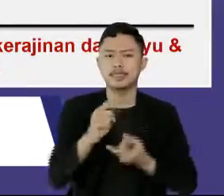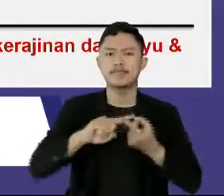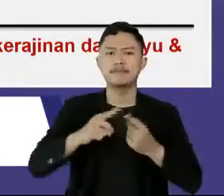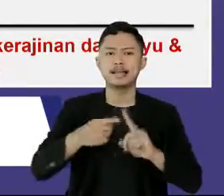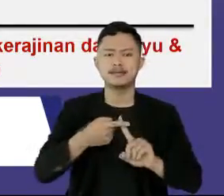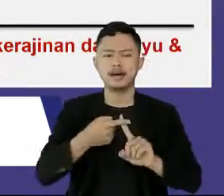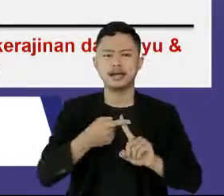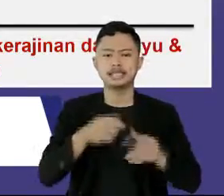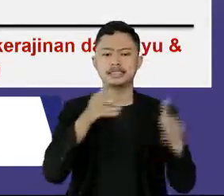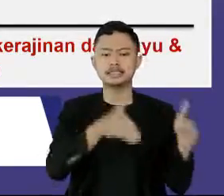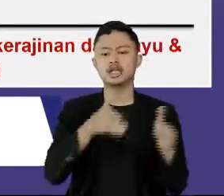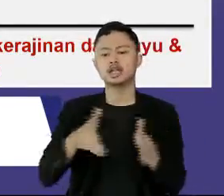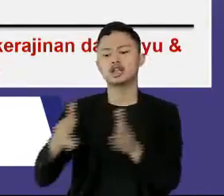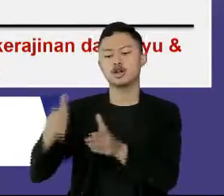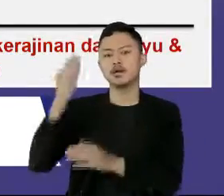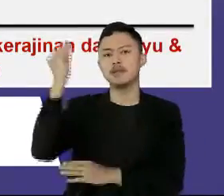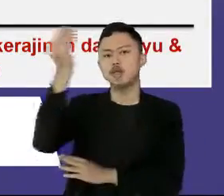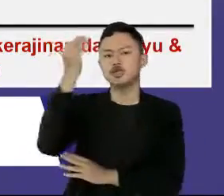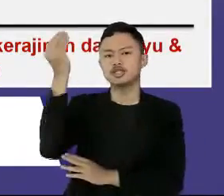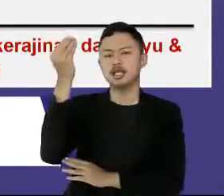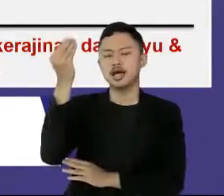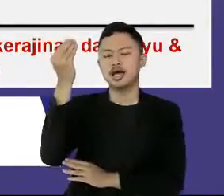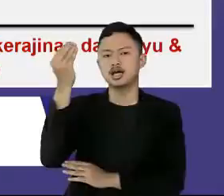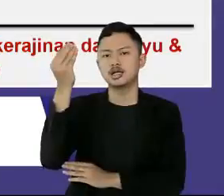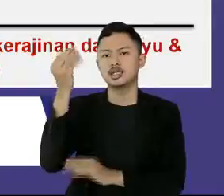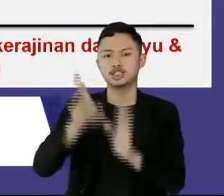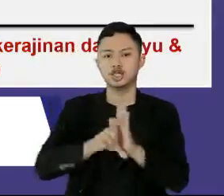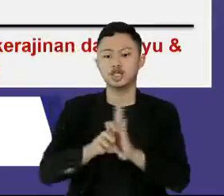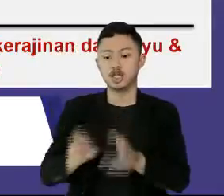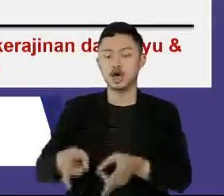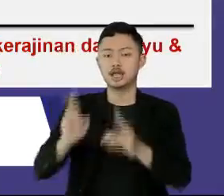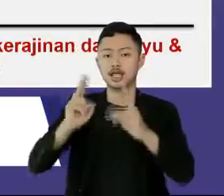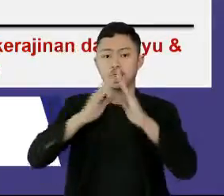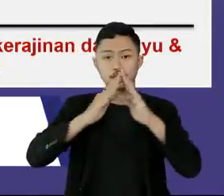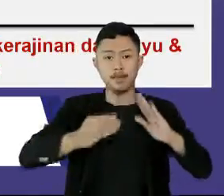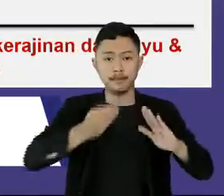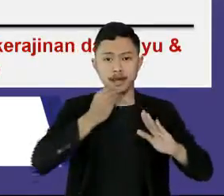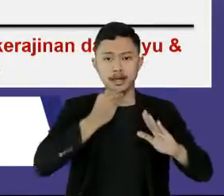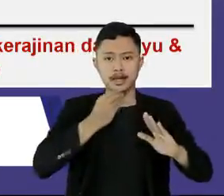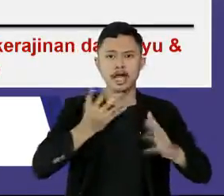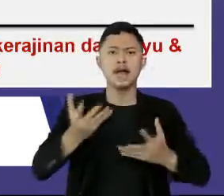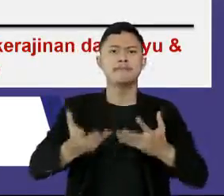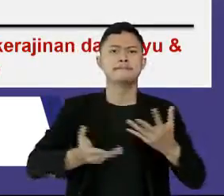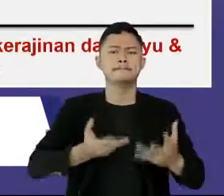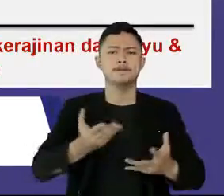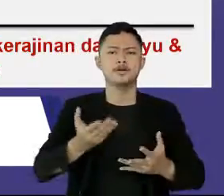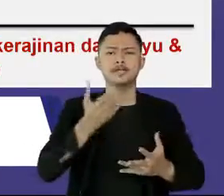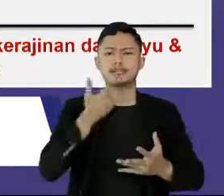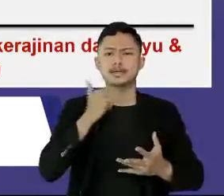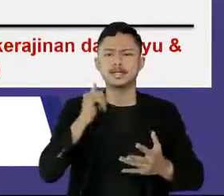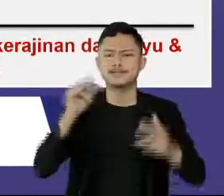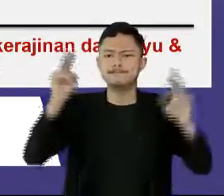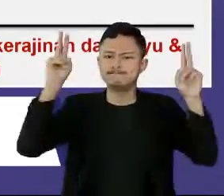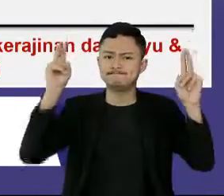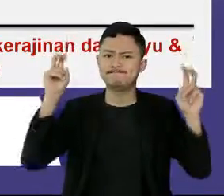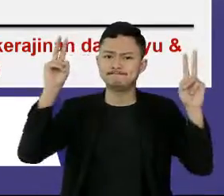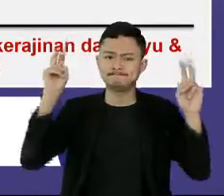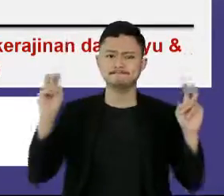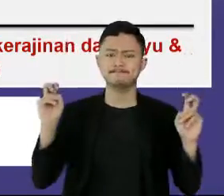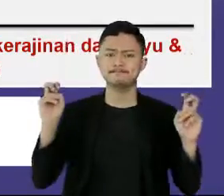teman-teman di sektor pariwisata ini khususnya di hotel dan restoran itu jangan sampai ada yang dalam tanda petik